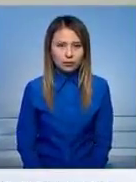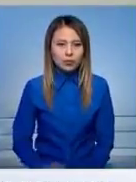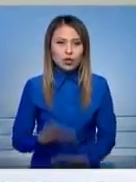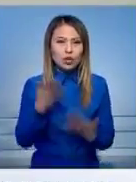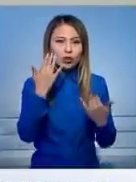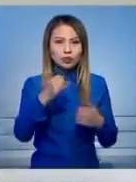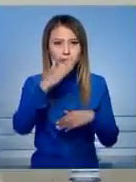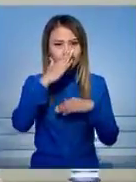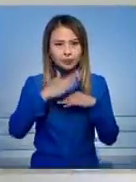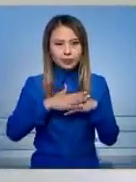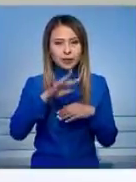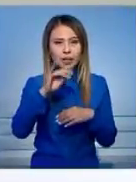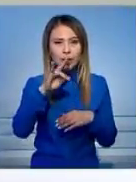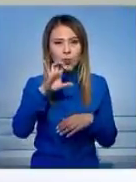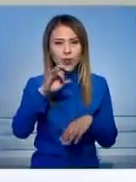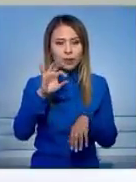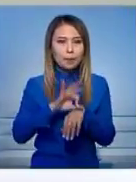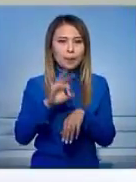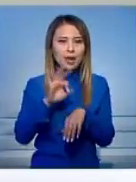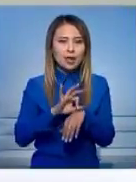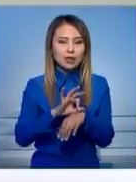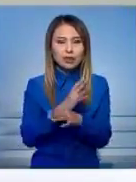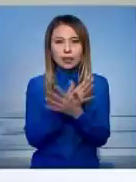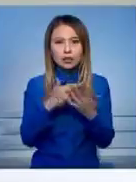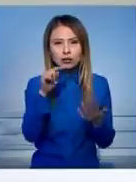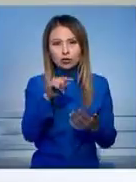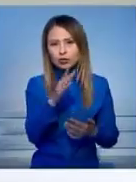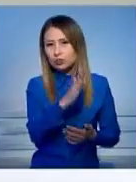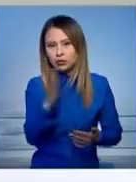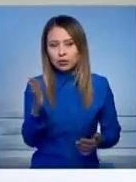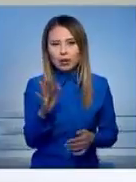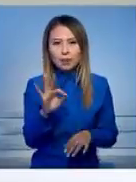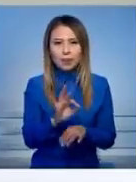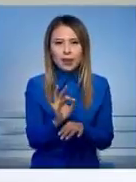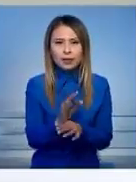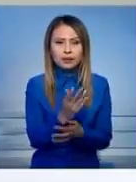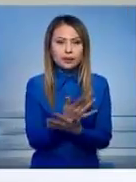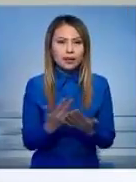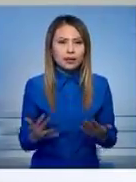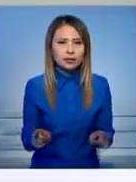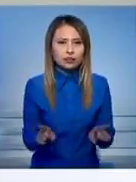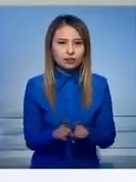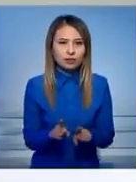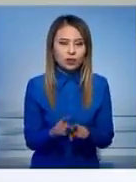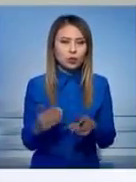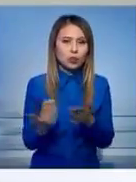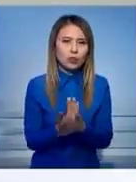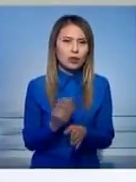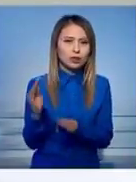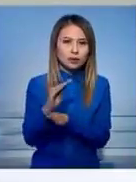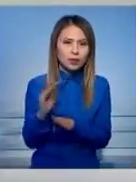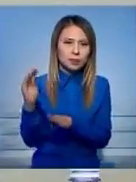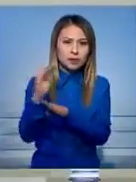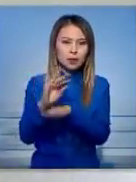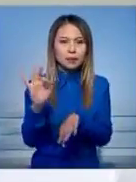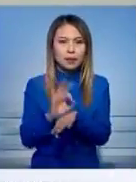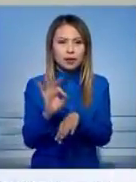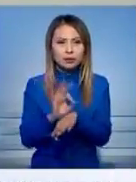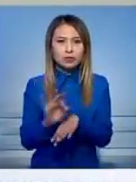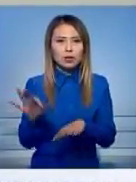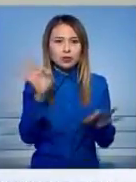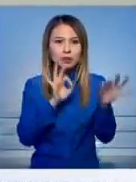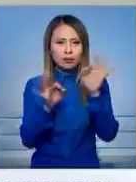Бүгінде елімізде инсулинді терапияны 1000-нан астам адам қолданады. Олардың қатарына жаңадан емделушілер қосылса,